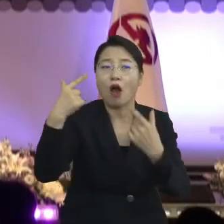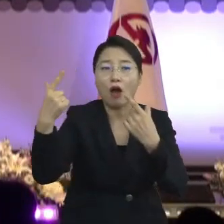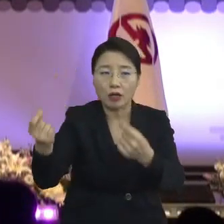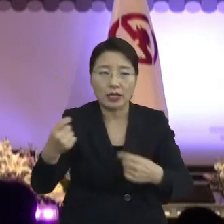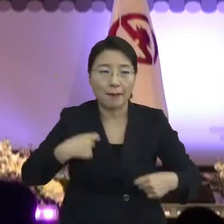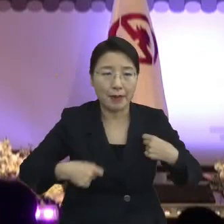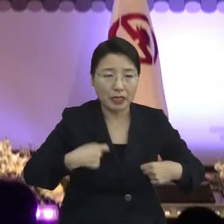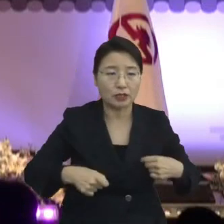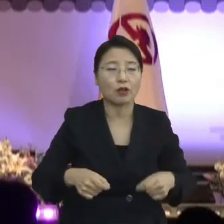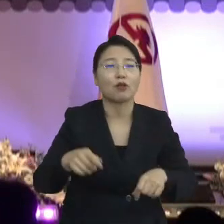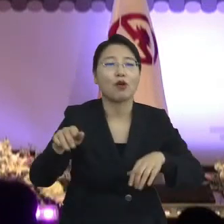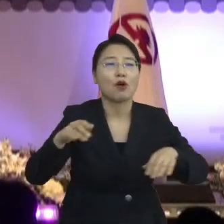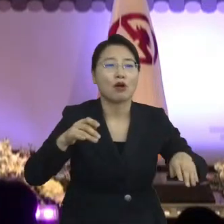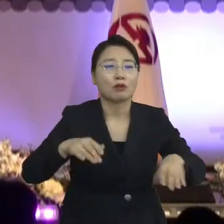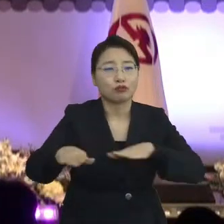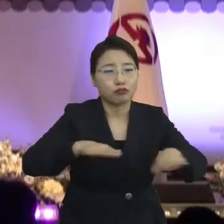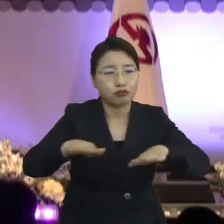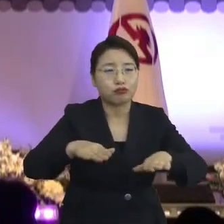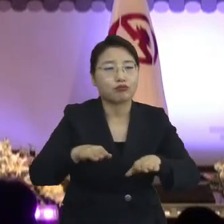육성해 나가겠습니다.